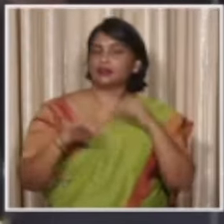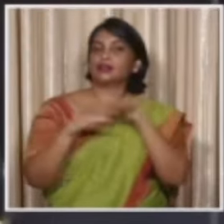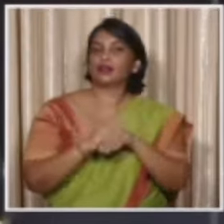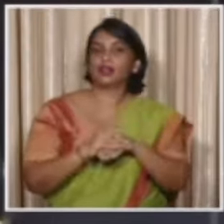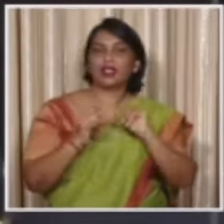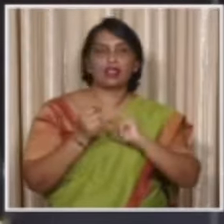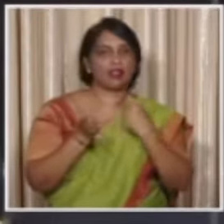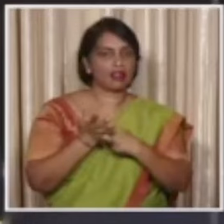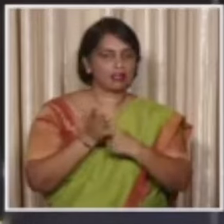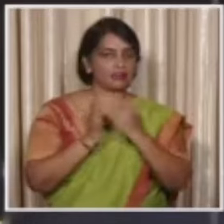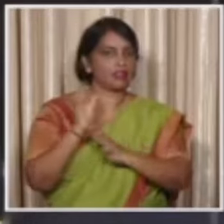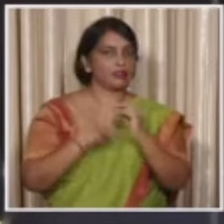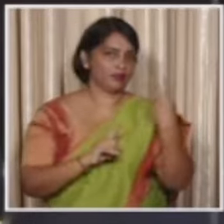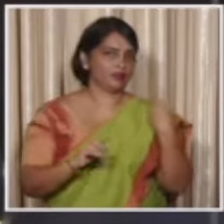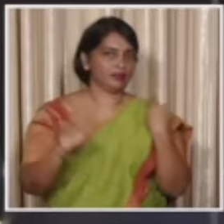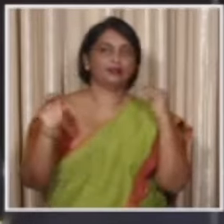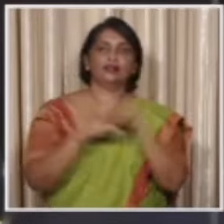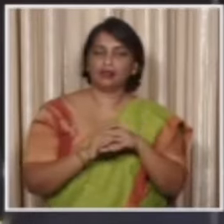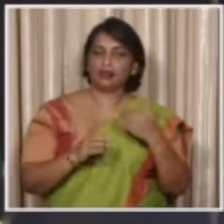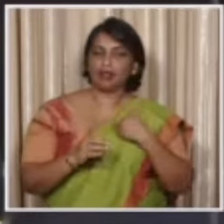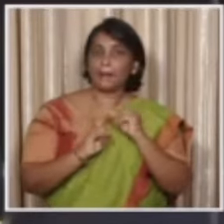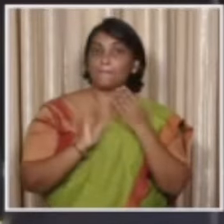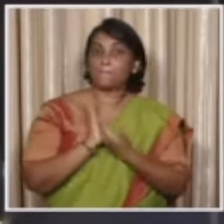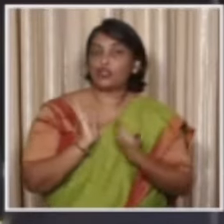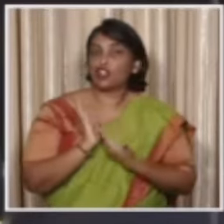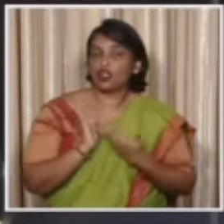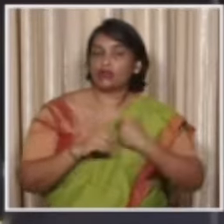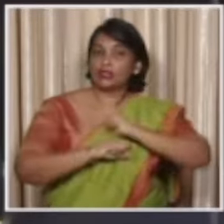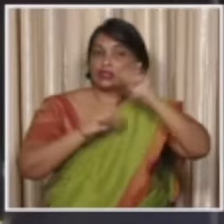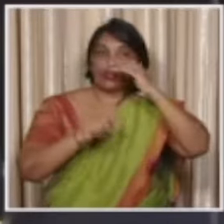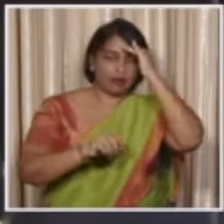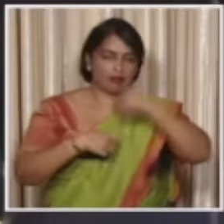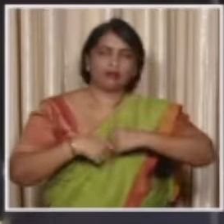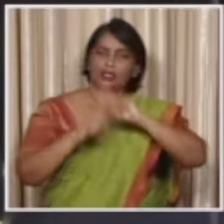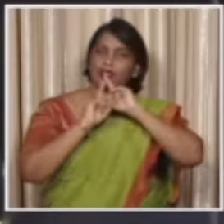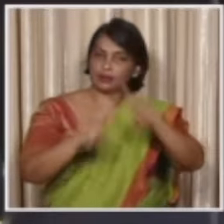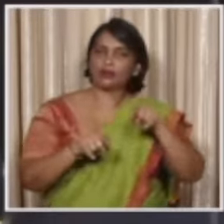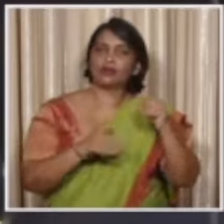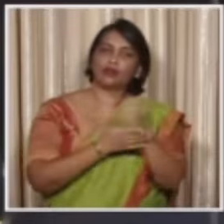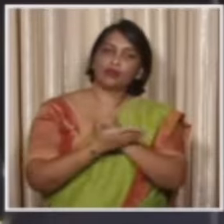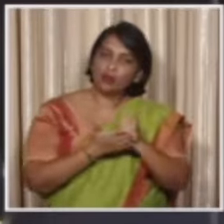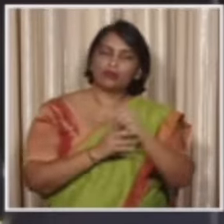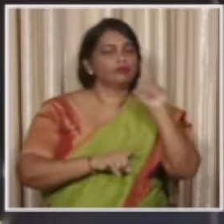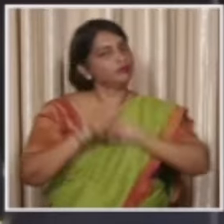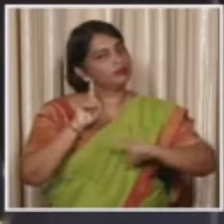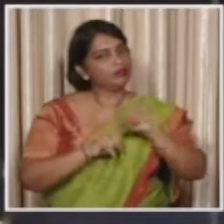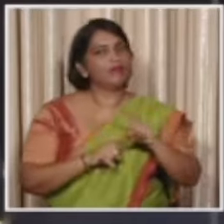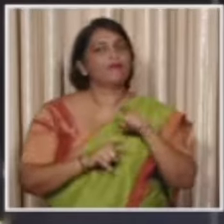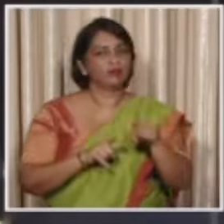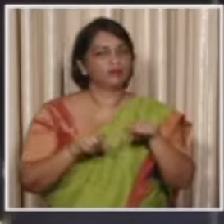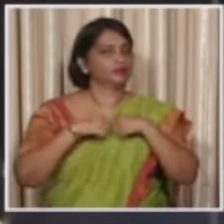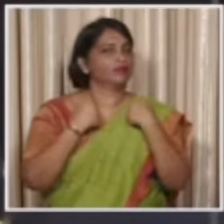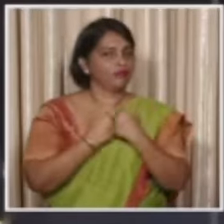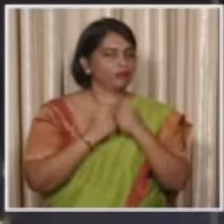රංජිත් මද්දුම් බණ්ඩාර මහත්මයයි මමයි. අපේ ප්‍රතිපත්ති මොකද්ද කියලා අපි අරගලේ නායකයන්ට කිව්වා. සියලු දෙනා කතා කරා බාය ඇසෝසියේෂන්